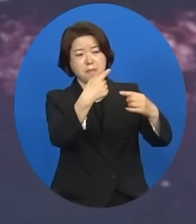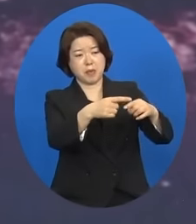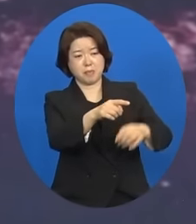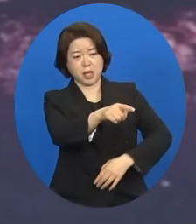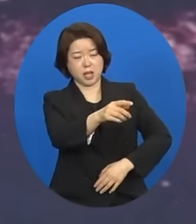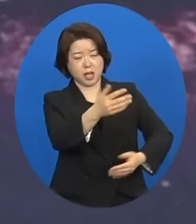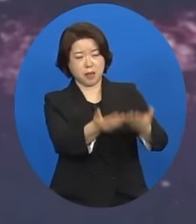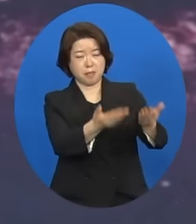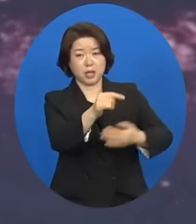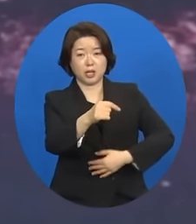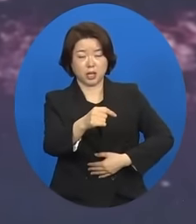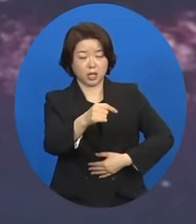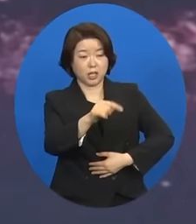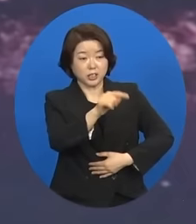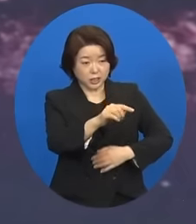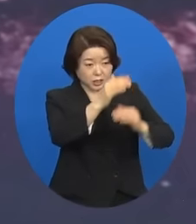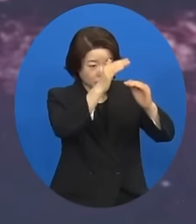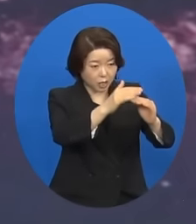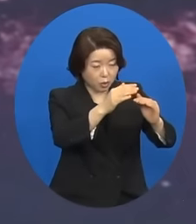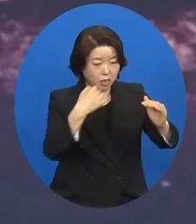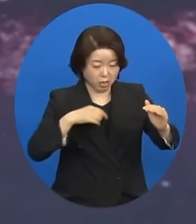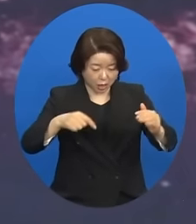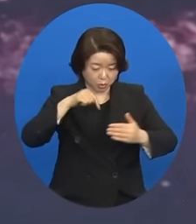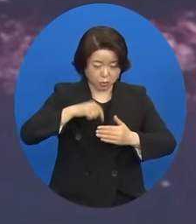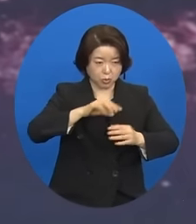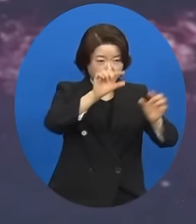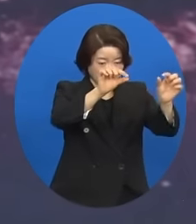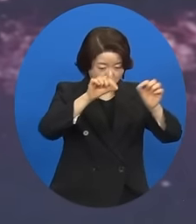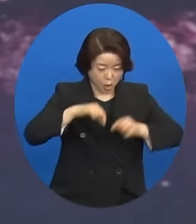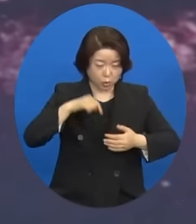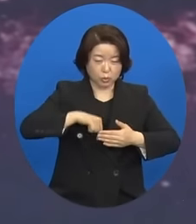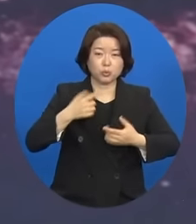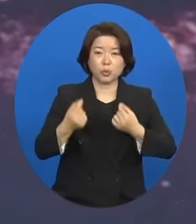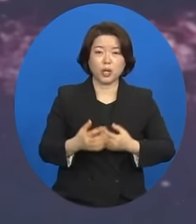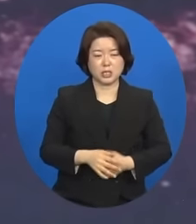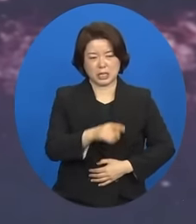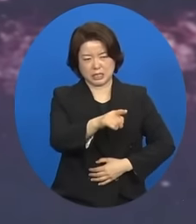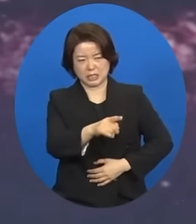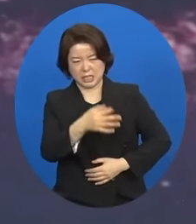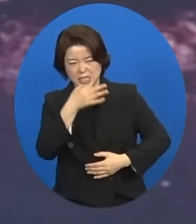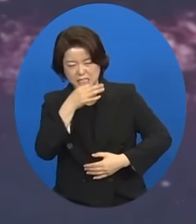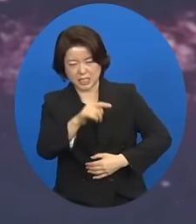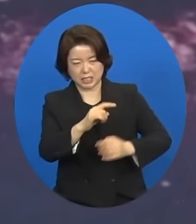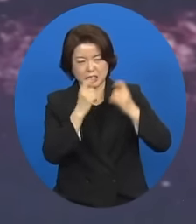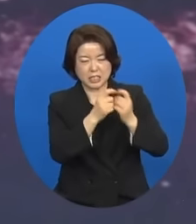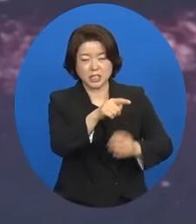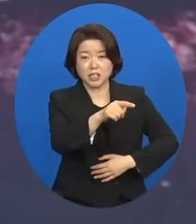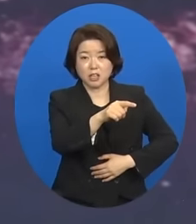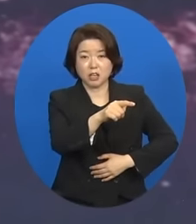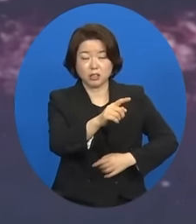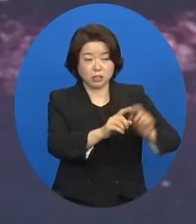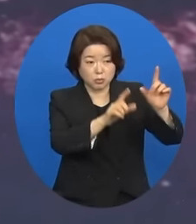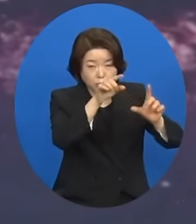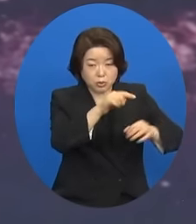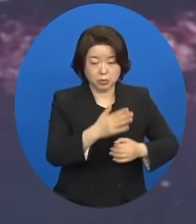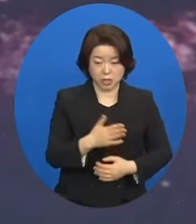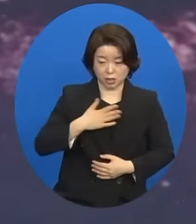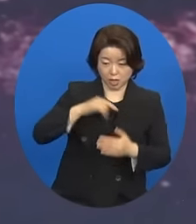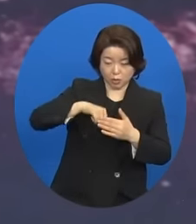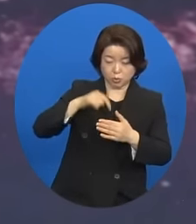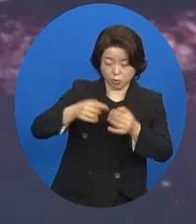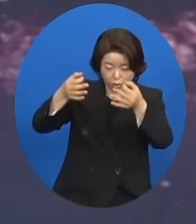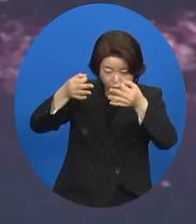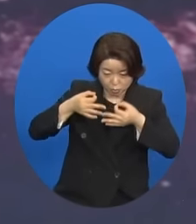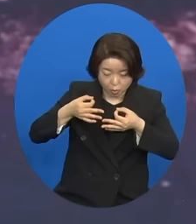용이에 도 있음을 몰라요 와 저렇게 탐욕스러운 이기적이야라고 하는 그것이 나의 안에도 있음을